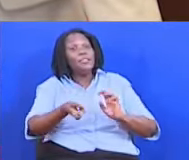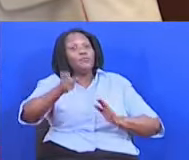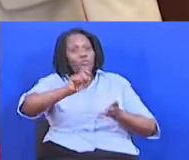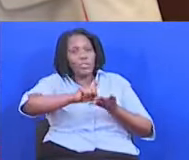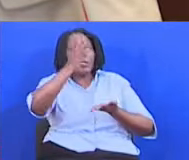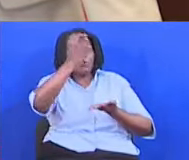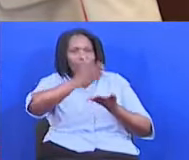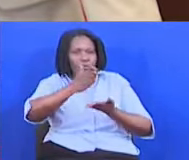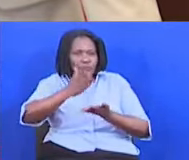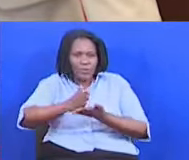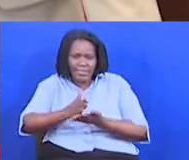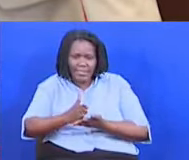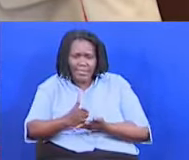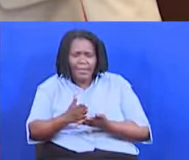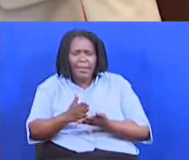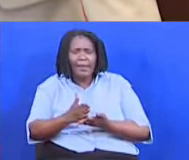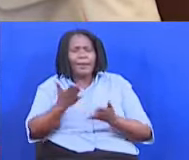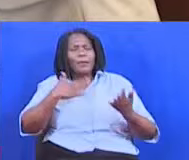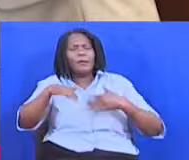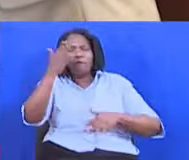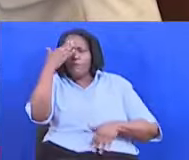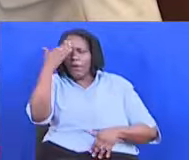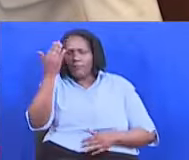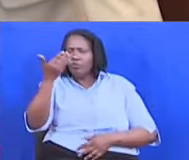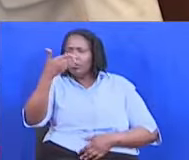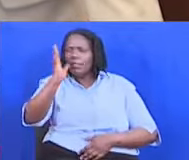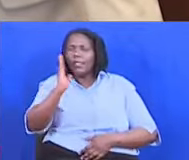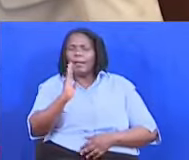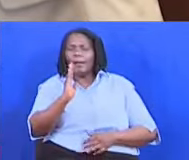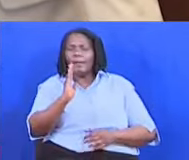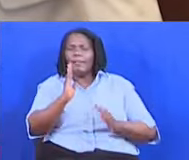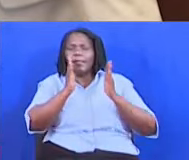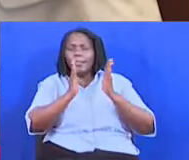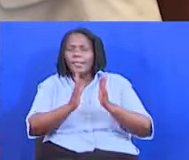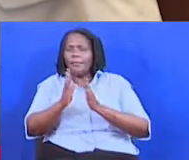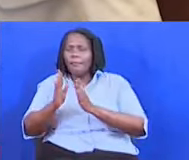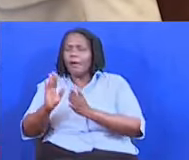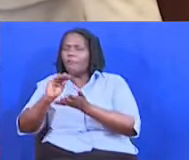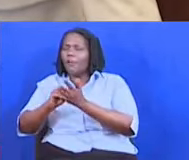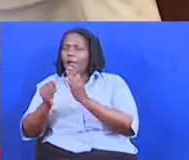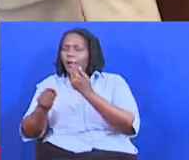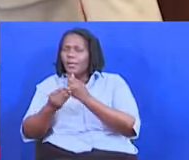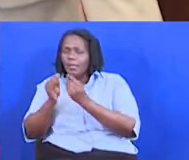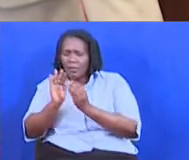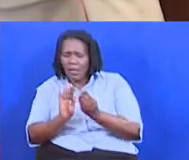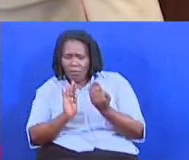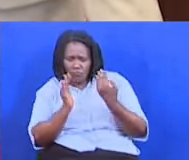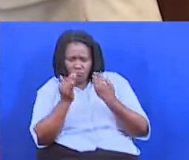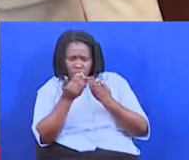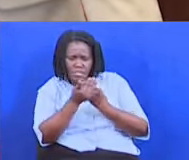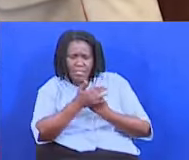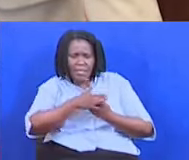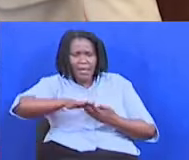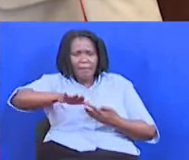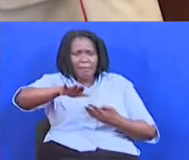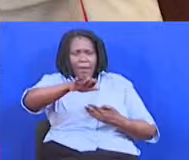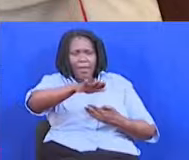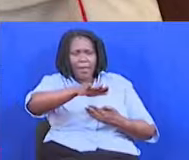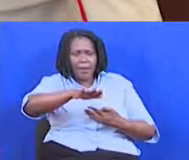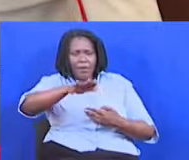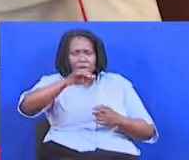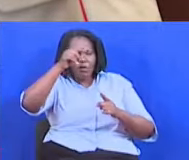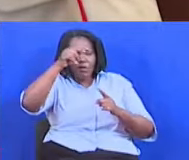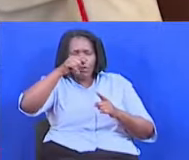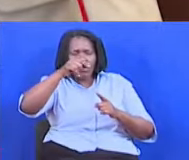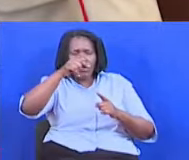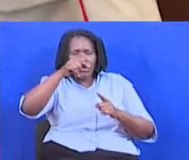je, serikali ina mpango gani wa kuyalinda maeneo haya ili yasije yakazama